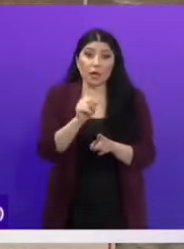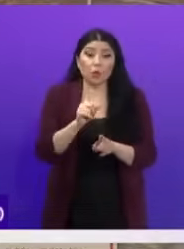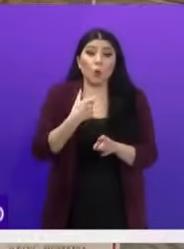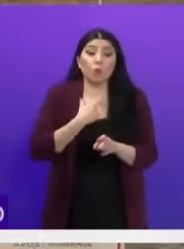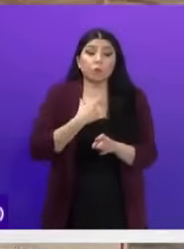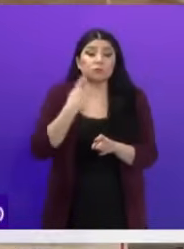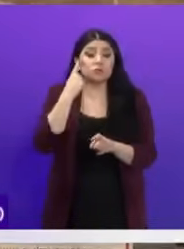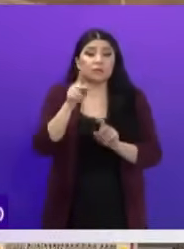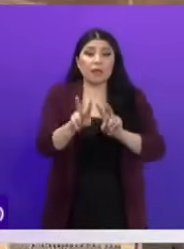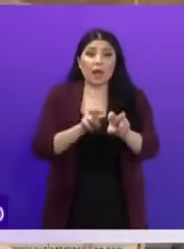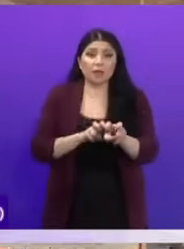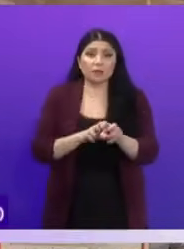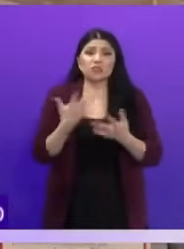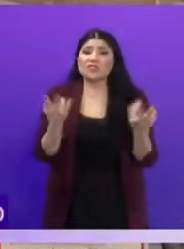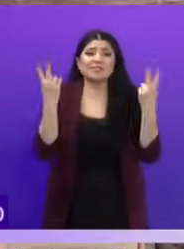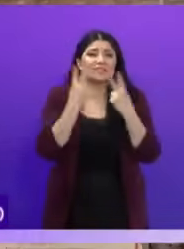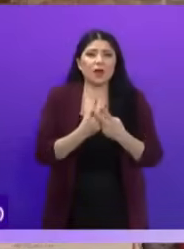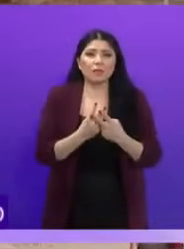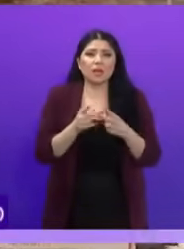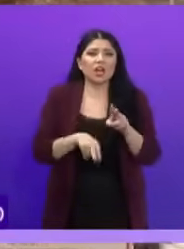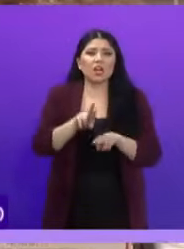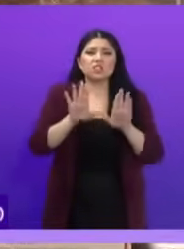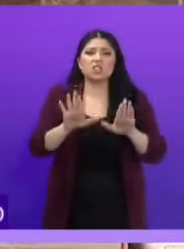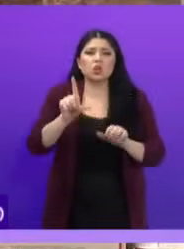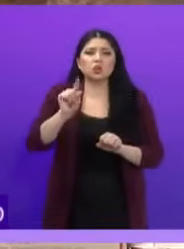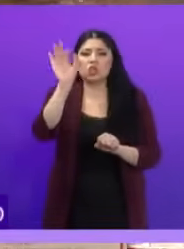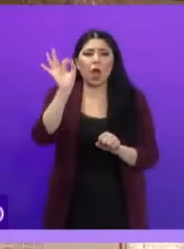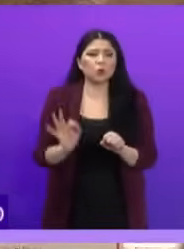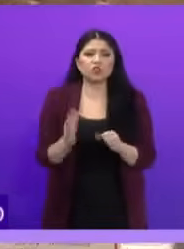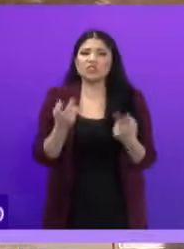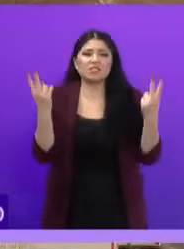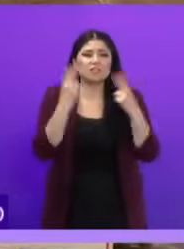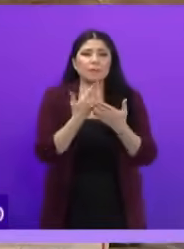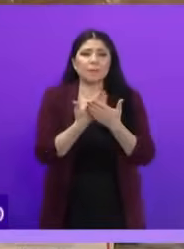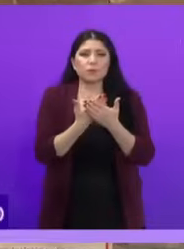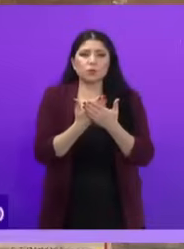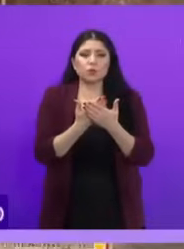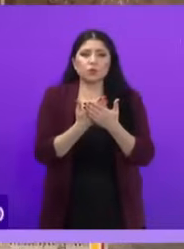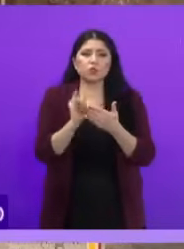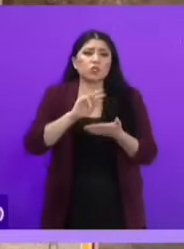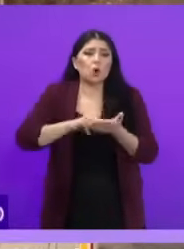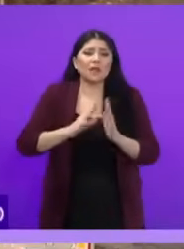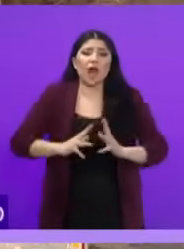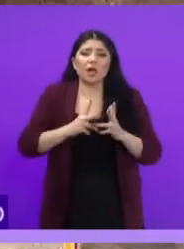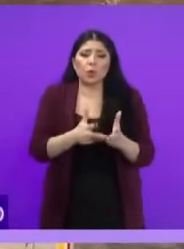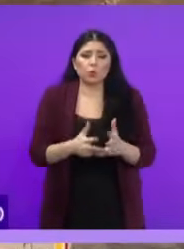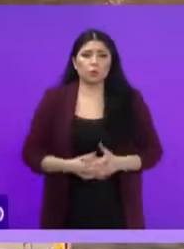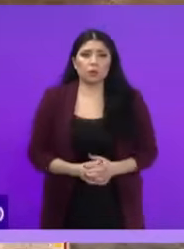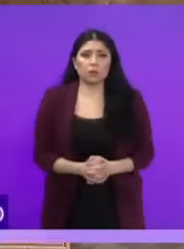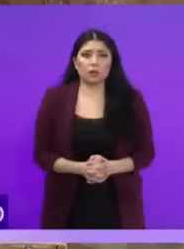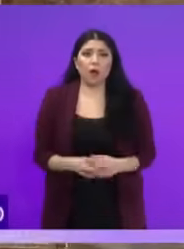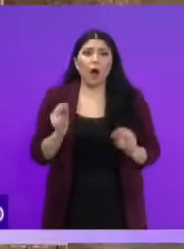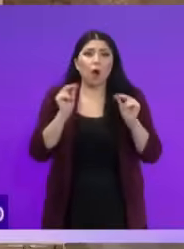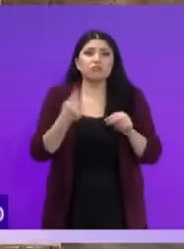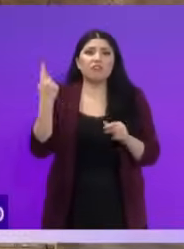putem anticipa. Și asta ce înseamnă? Ce înseamnă o creștere de 10, chiar 20%? Ce înseamnă pentru fermieri? Înseamnă